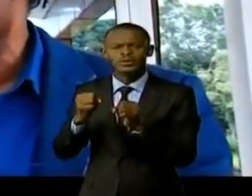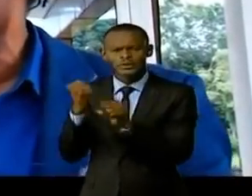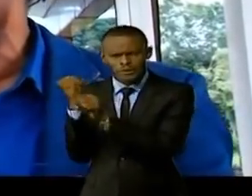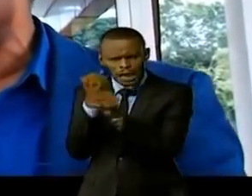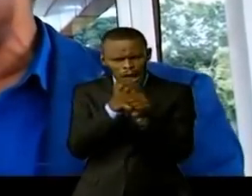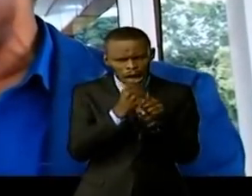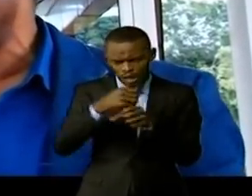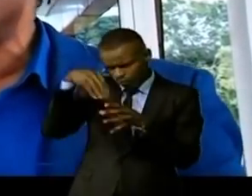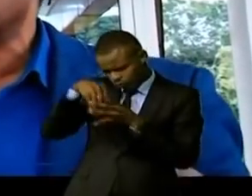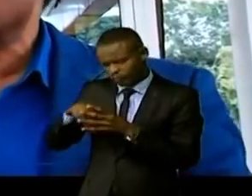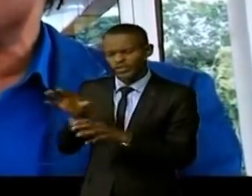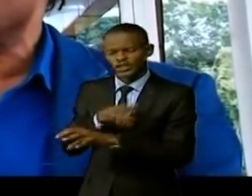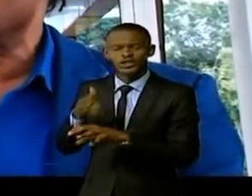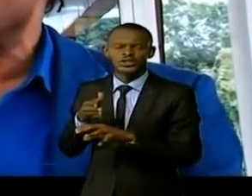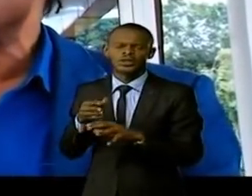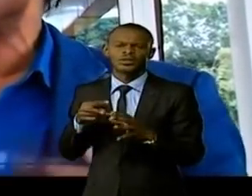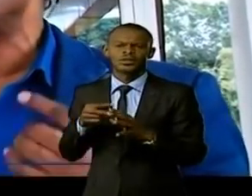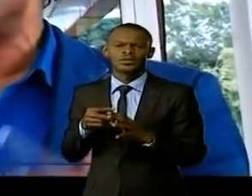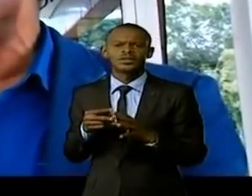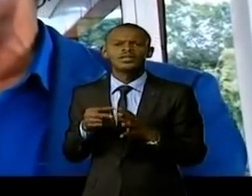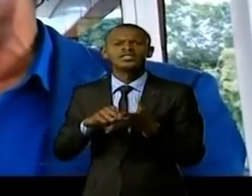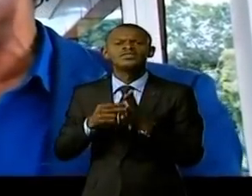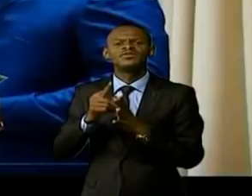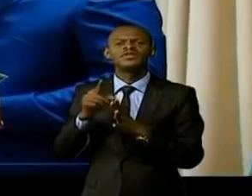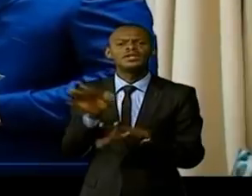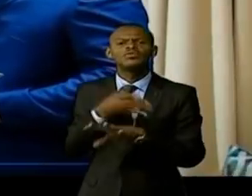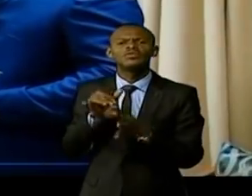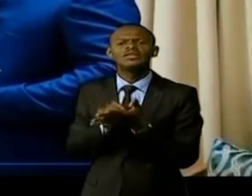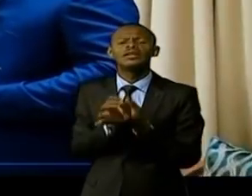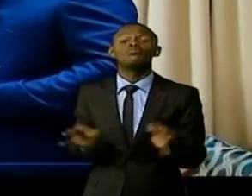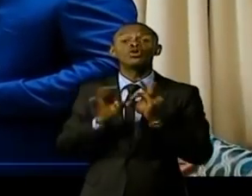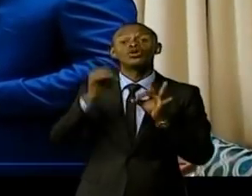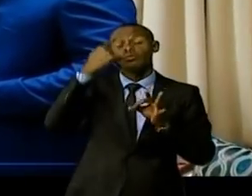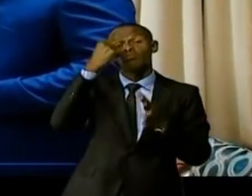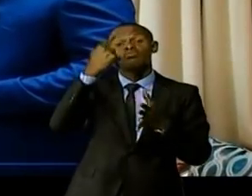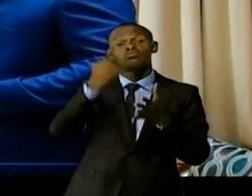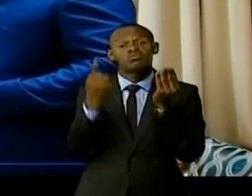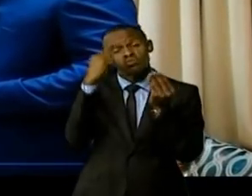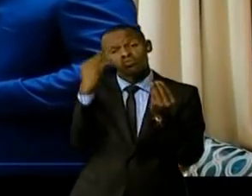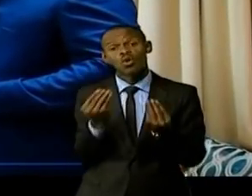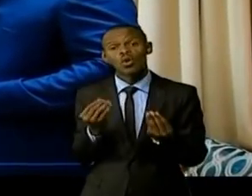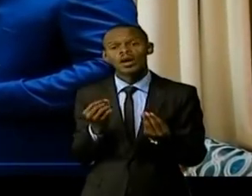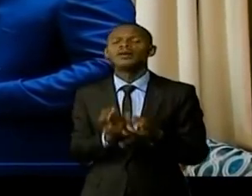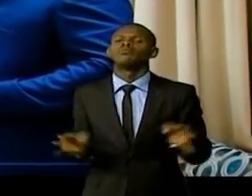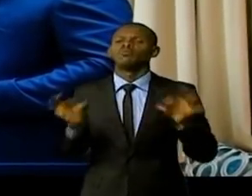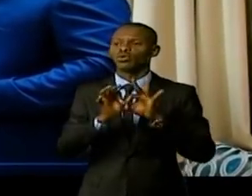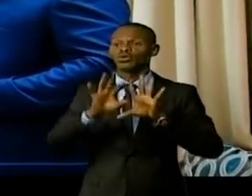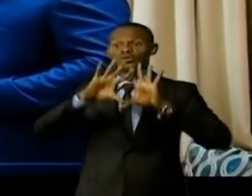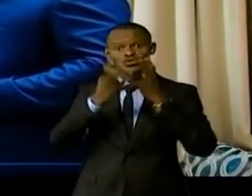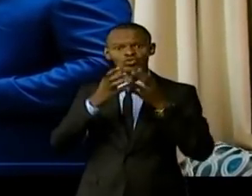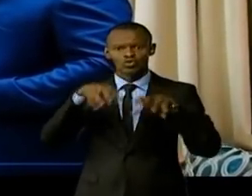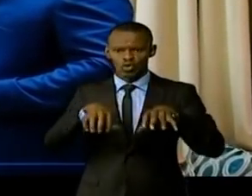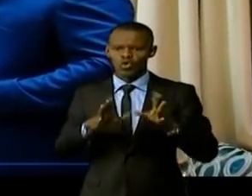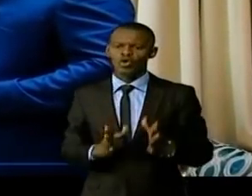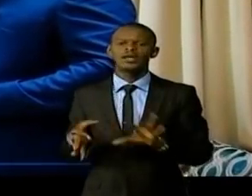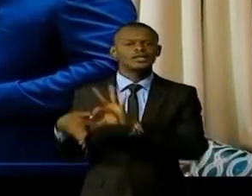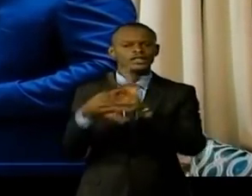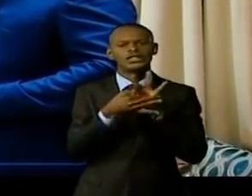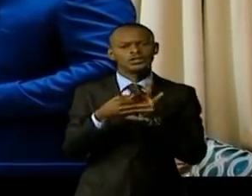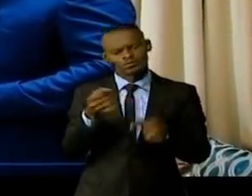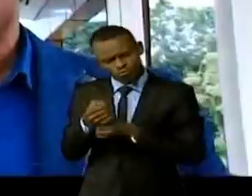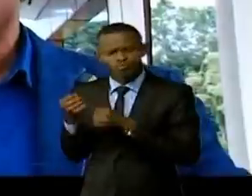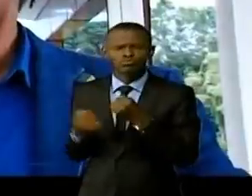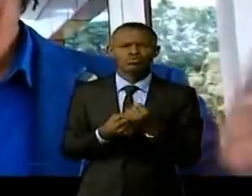que Congolais, en tant qu'humain, de se mettre ensemble. Et surtout pour notre pays, pour pouvoir aller un peu plus loin. Moi, cet album, ça fait longtemps que je le